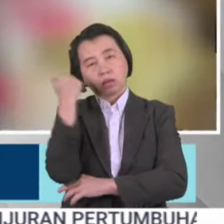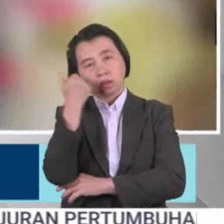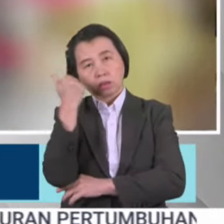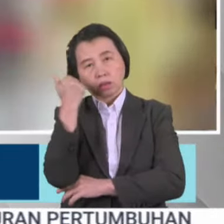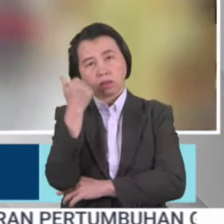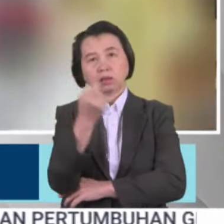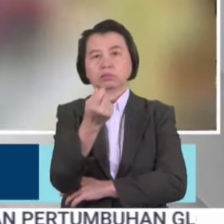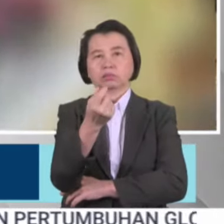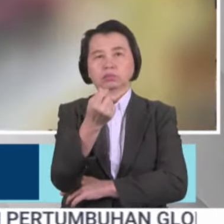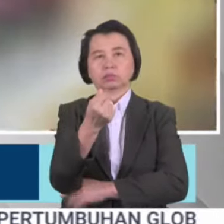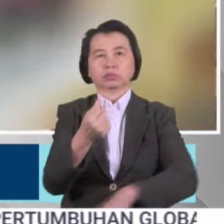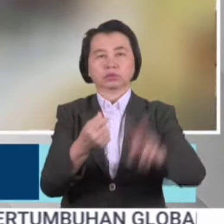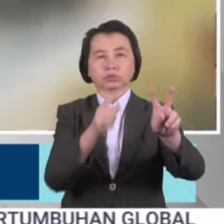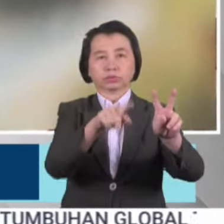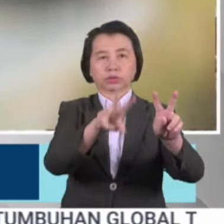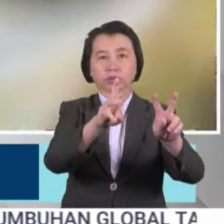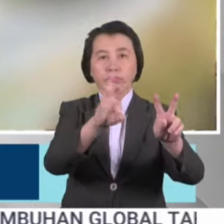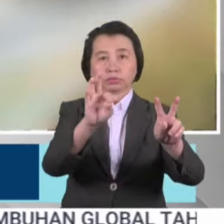berkastam bernilai lebih